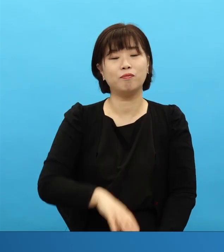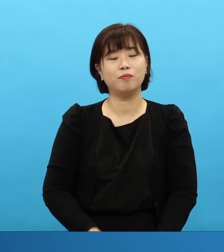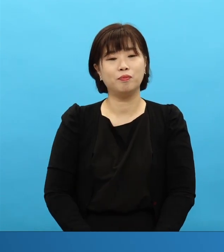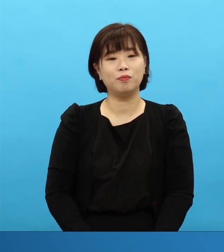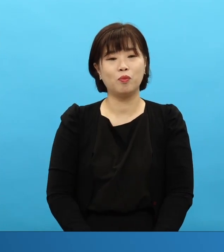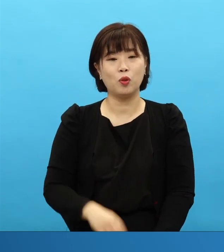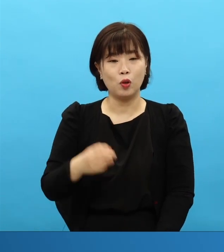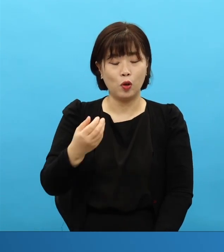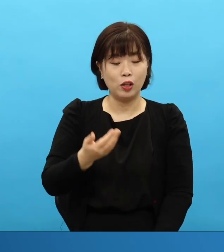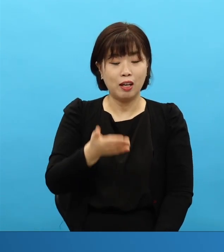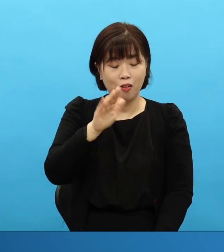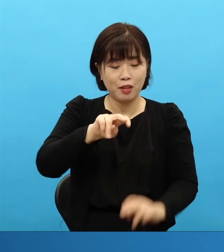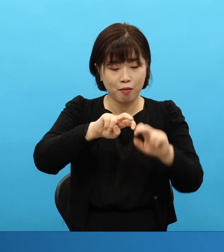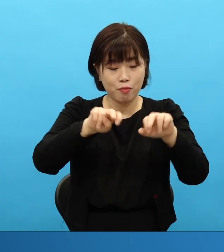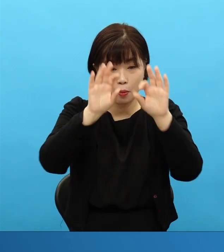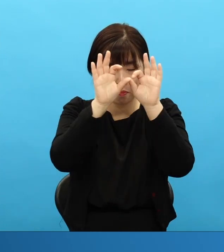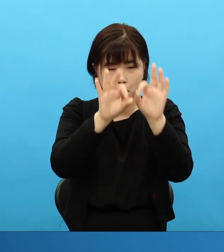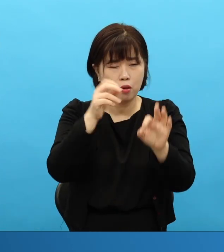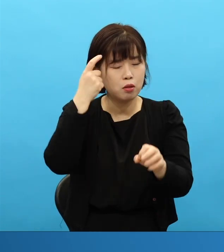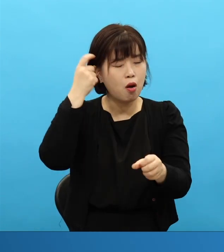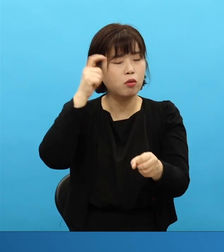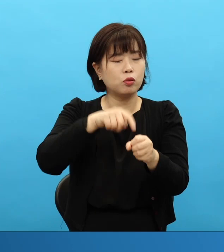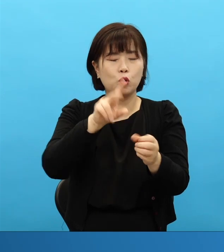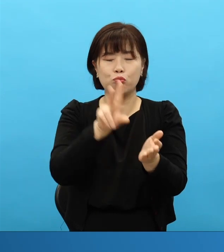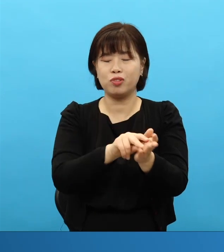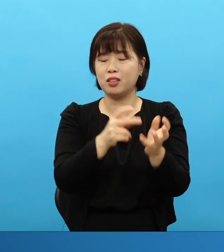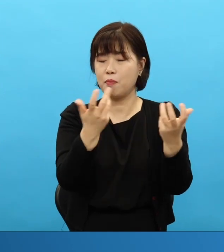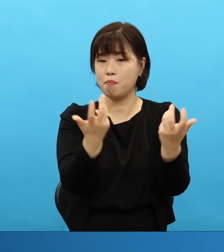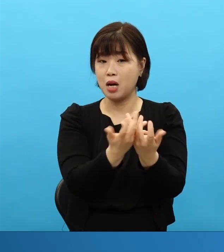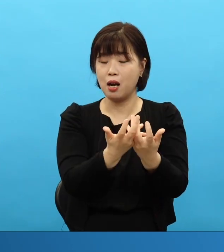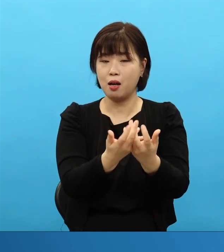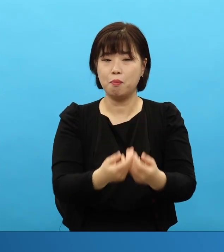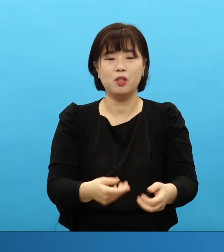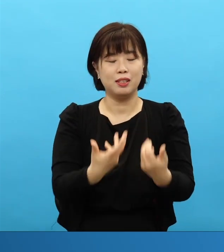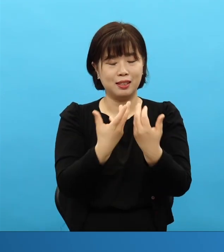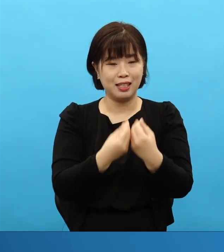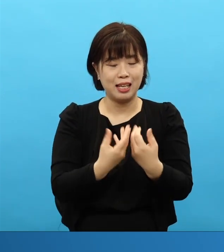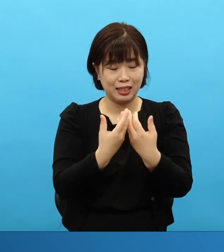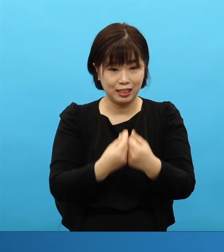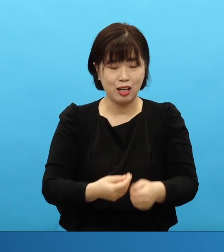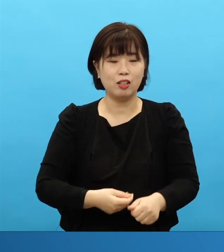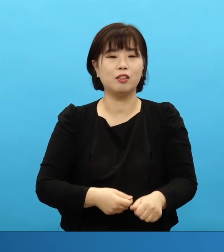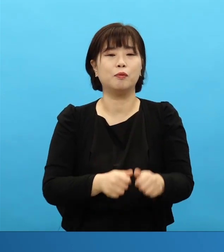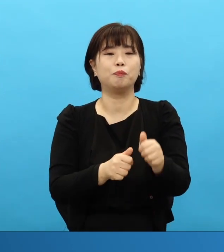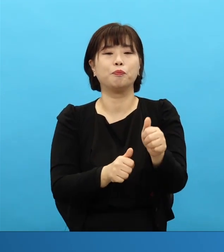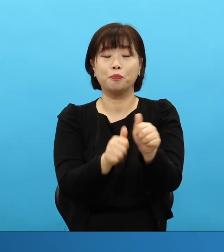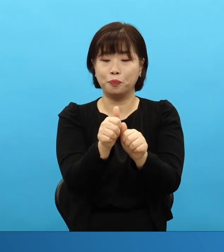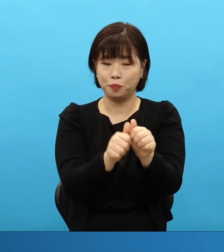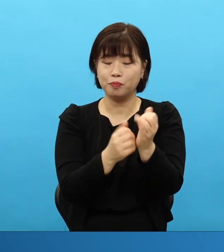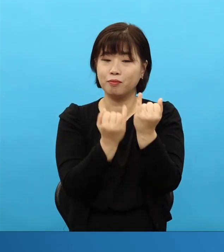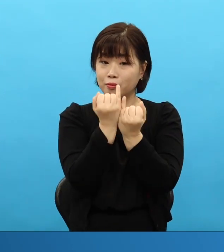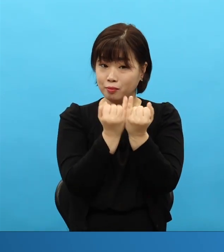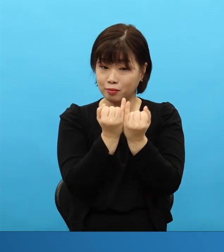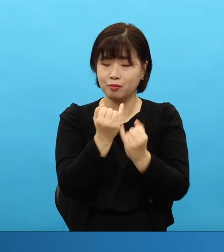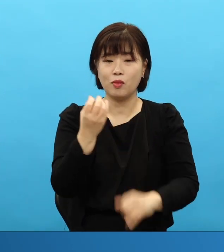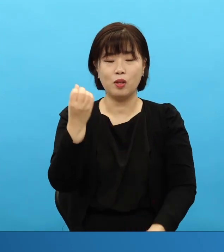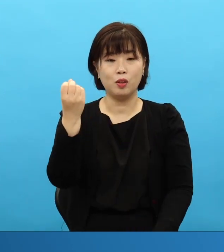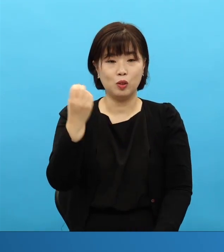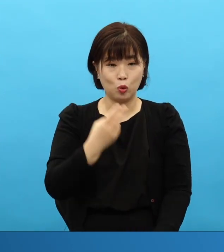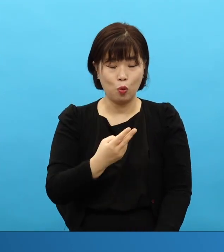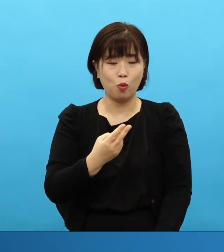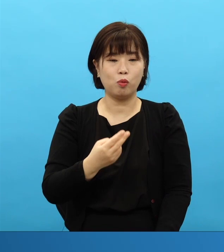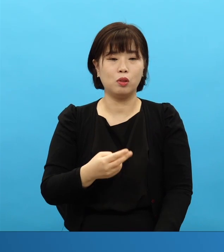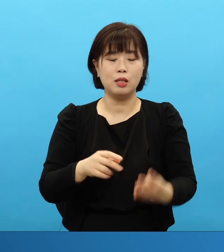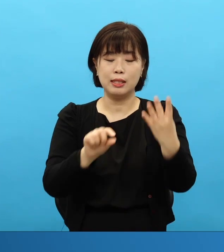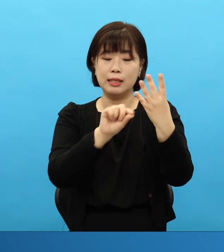수많은 영적 문제들이 많이 있는데 동성애나 또 독일은 4월부터 이제